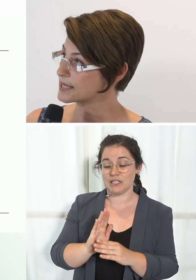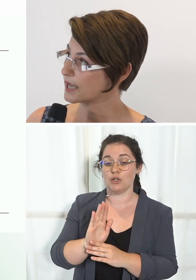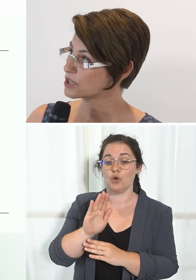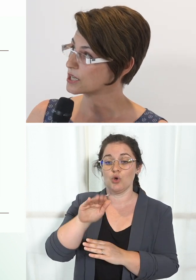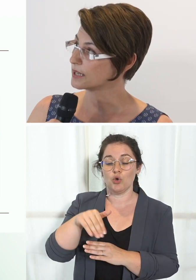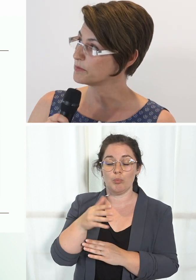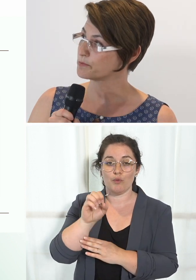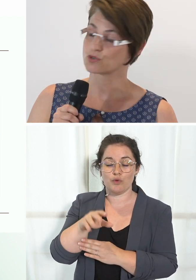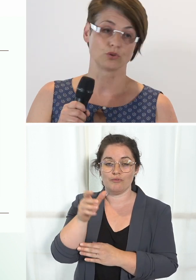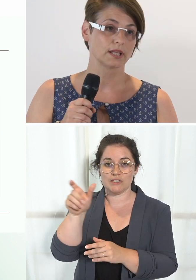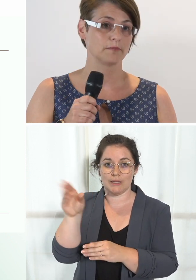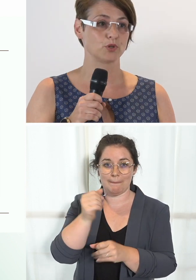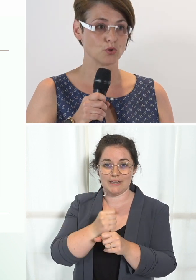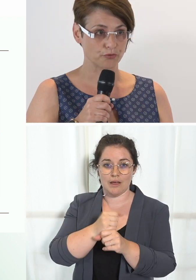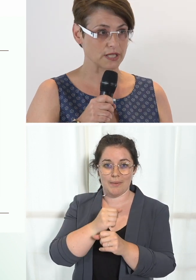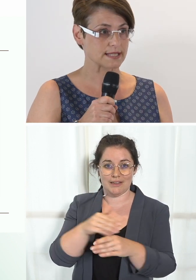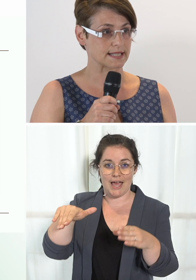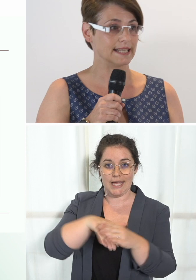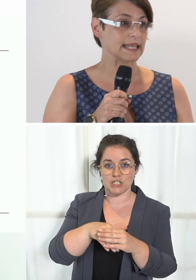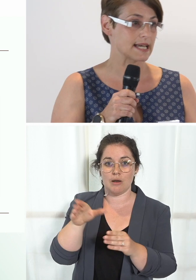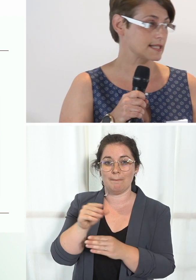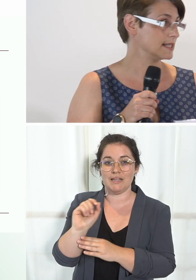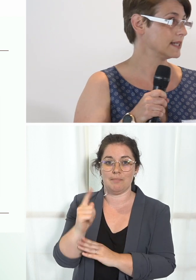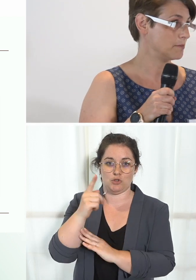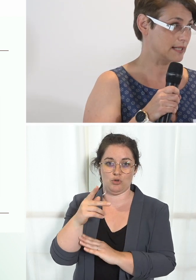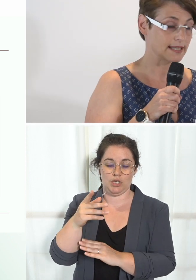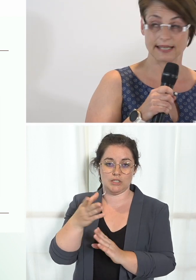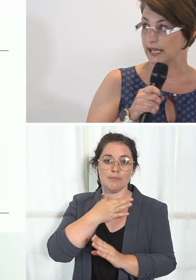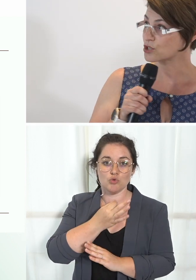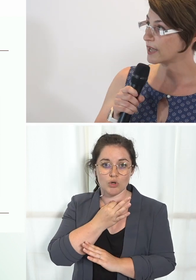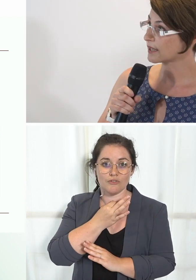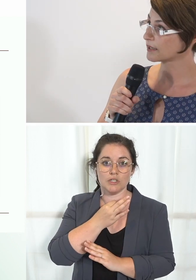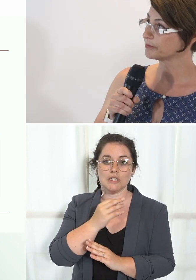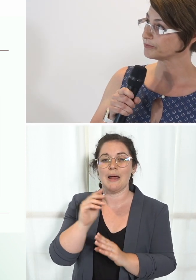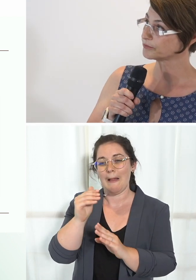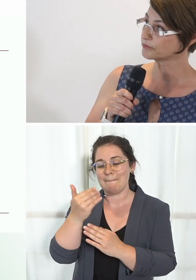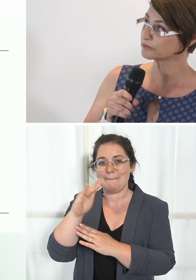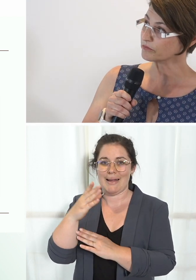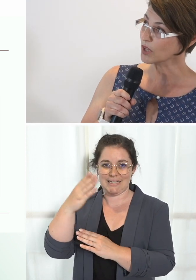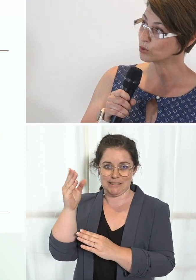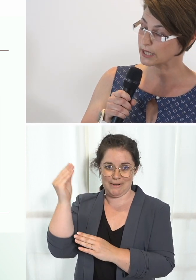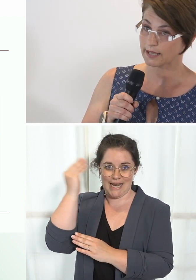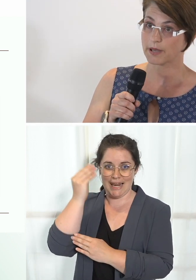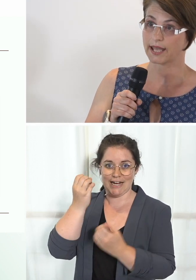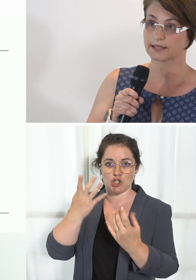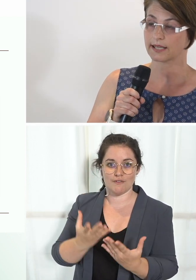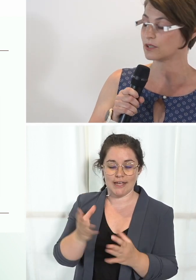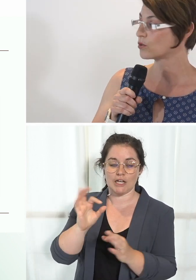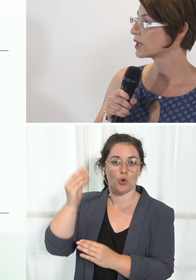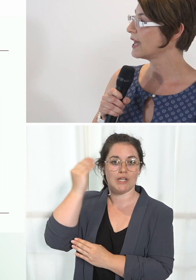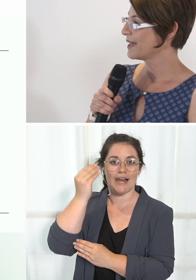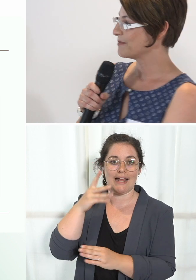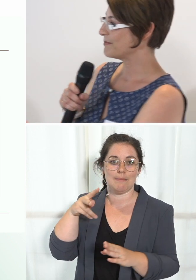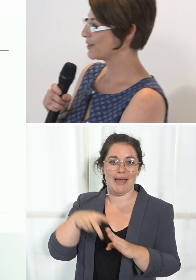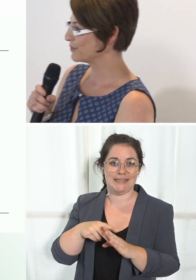Mitarbeiter bereits eingestellt mit besonderen Bedürfnissen, in erster Linie mit Lernschwächen oder